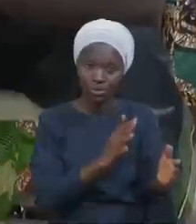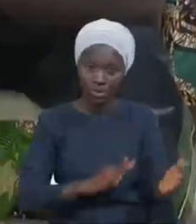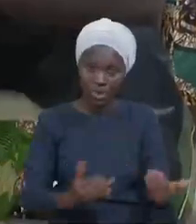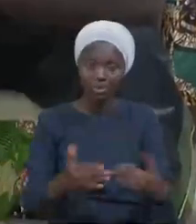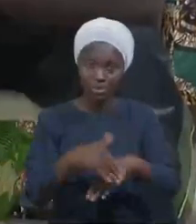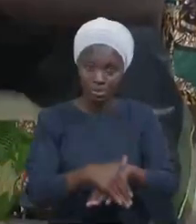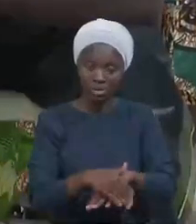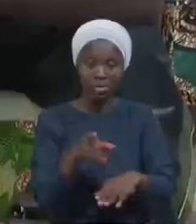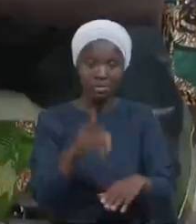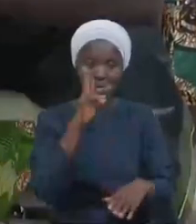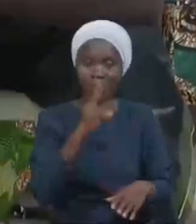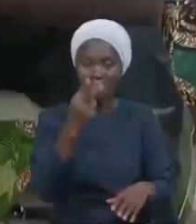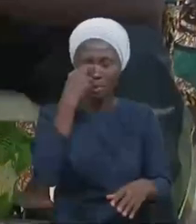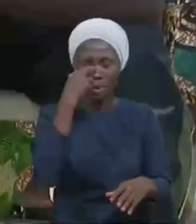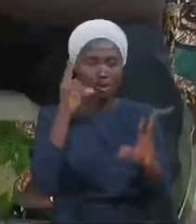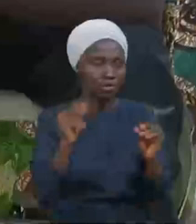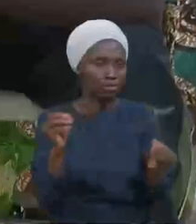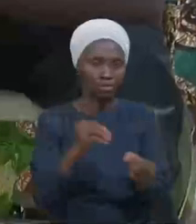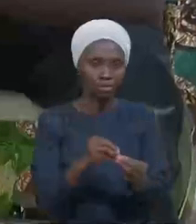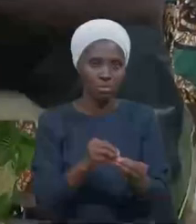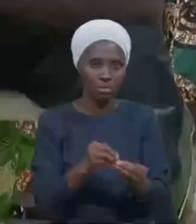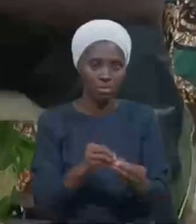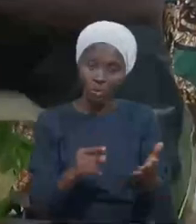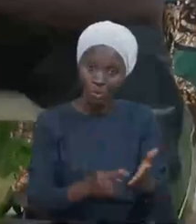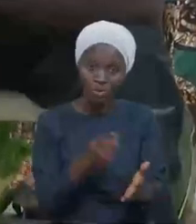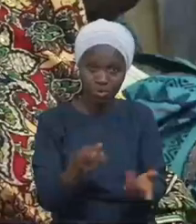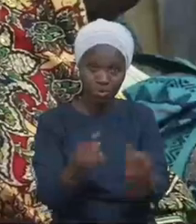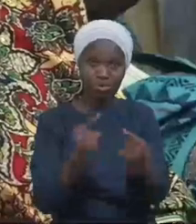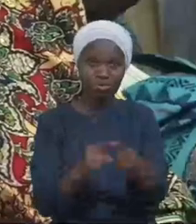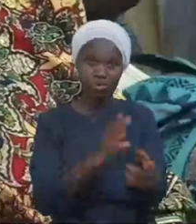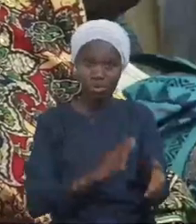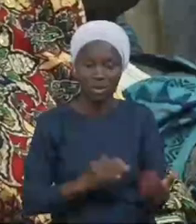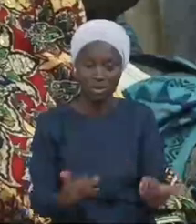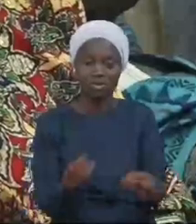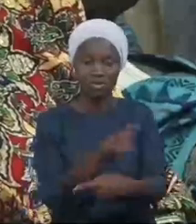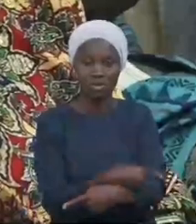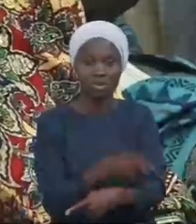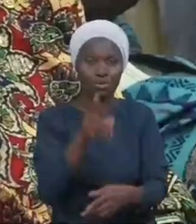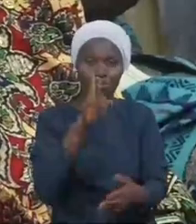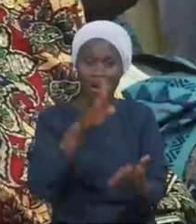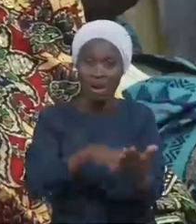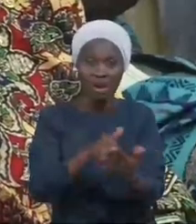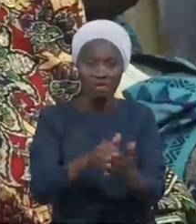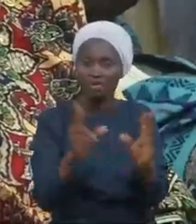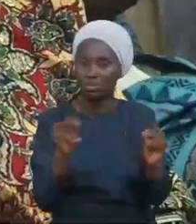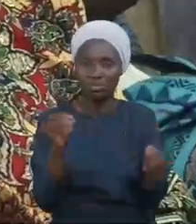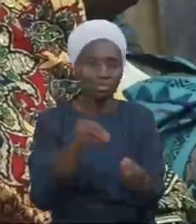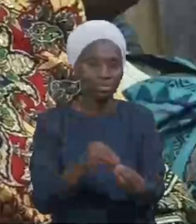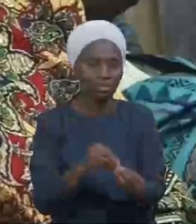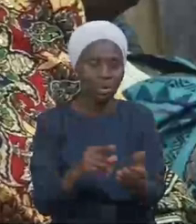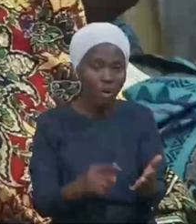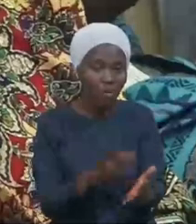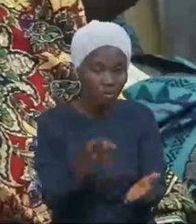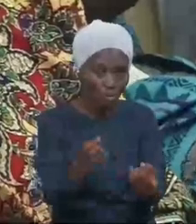tu viens à Christ ce soir, tu ne seras plus faible. Une fois que tu viens à Christ ce soir, il va changer